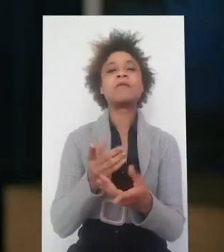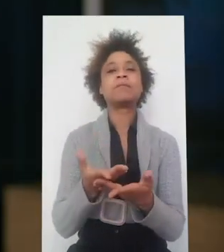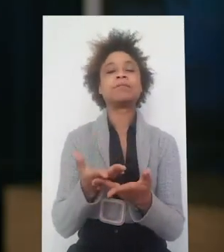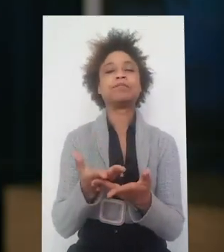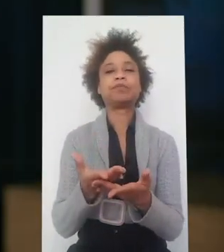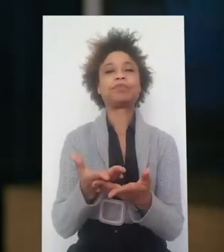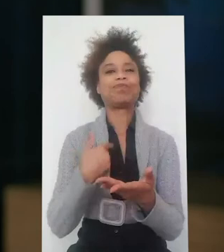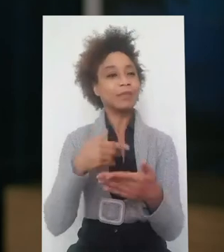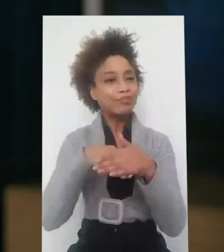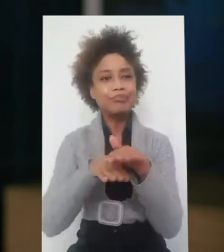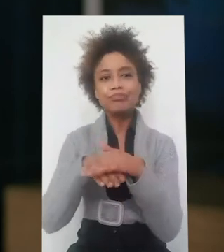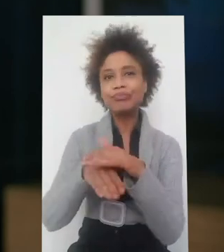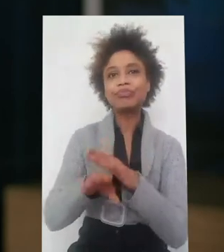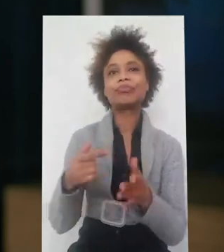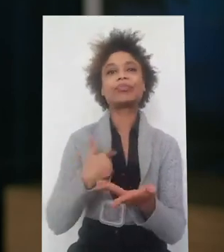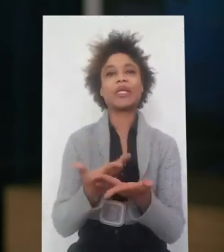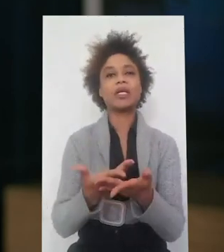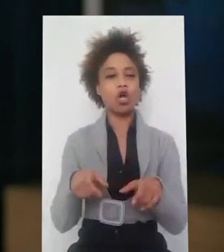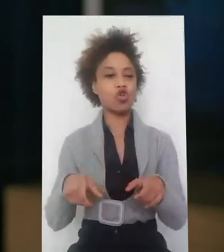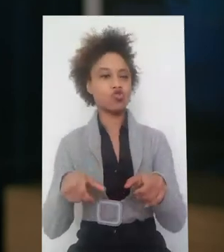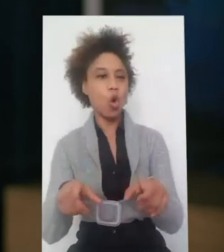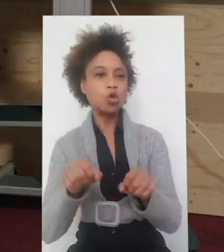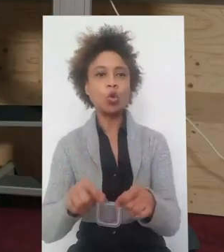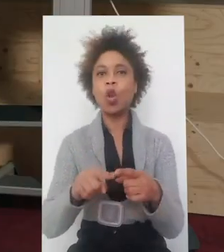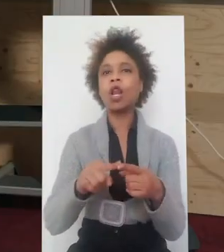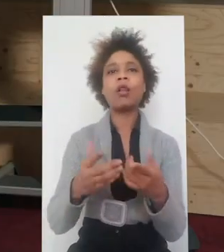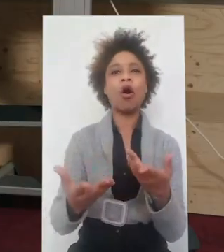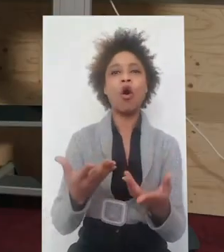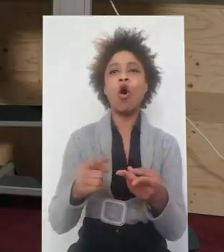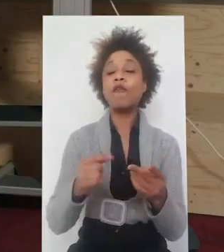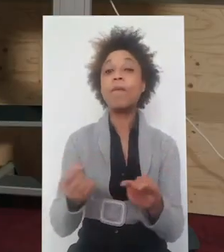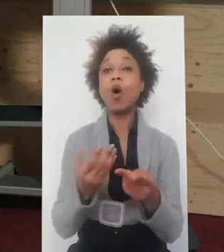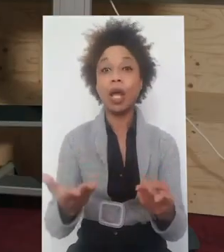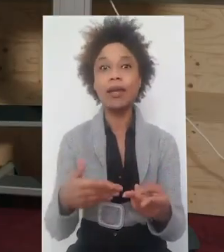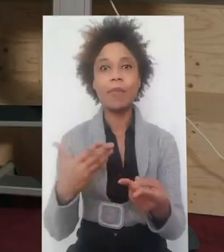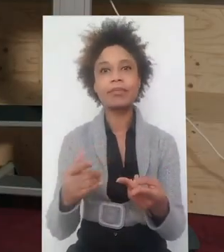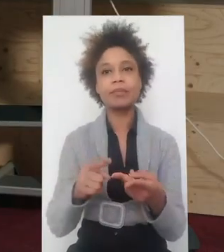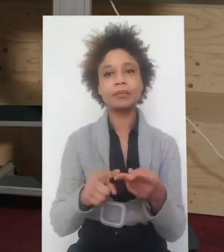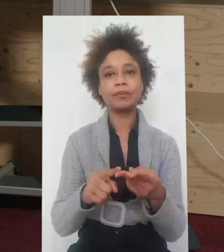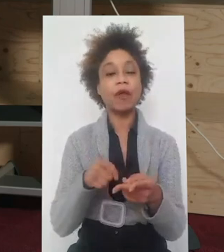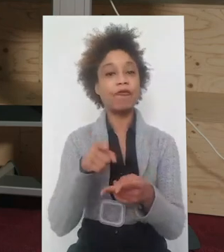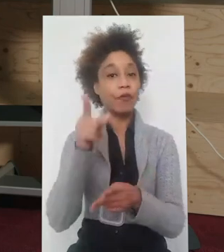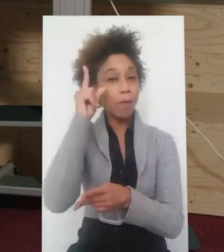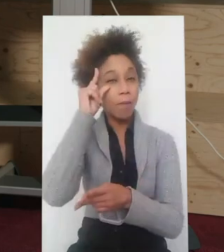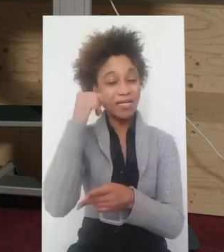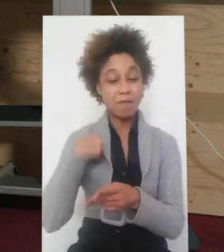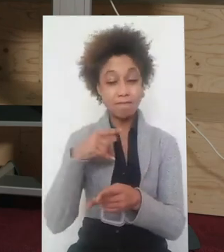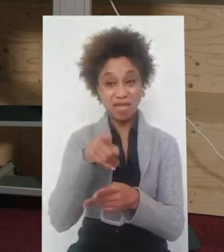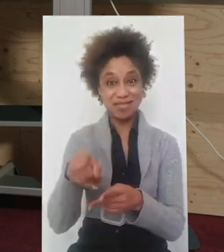Marieke, wat is voor jullie, waar leren jullie vooral van in de stappen die jullie zetten? Waar we van